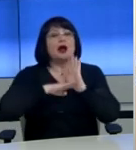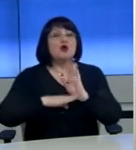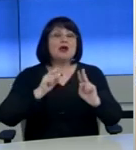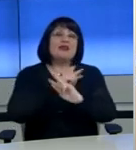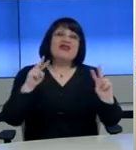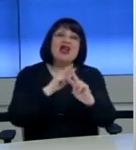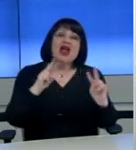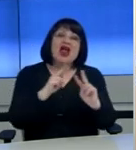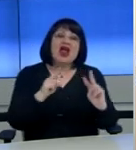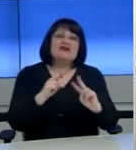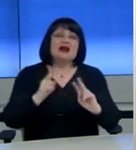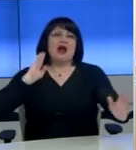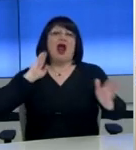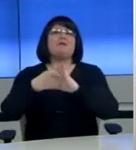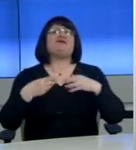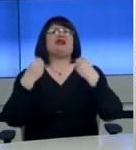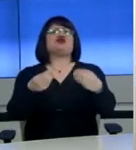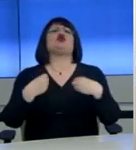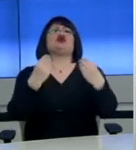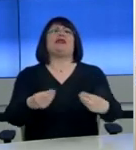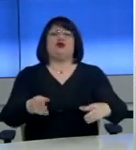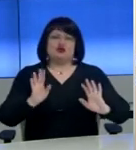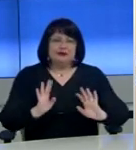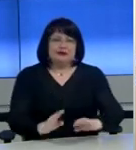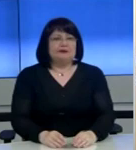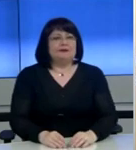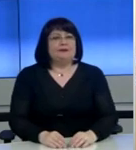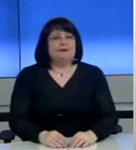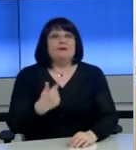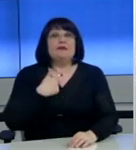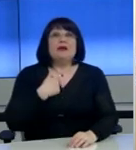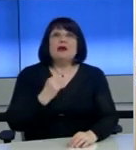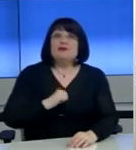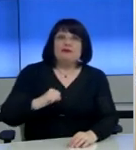και ελέγχου των απευθείας αναθέσεων. Ένα καθεστώς που φοβάμαι ότι θα